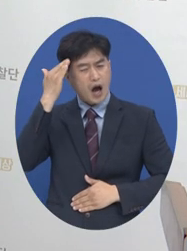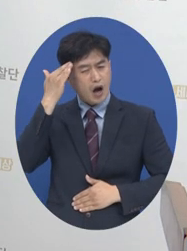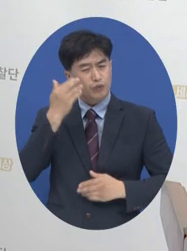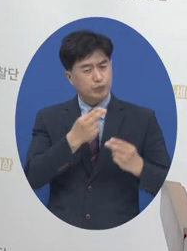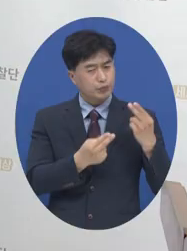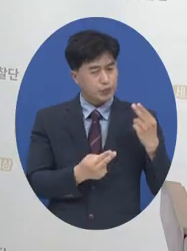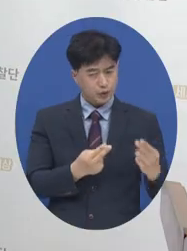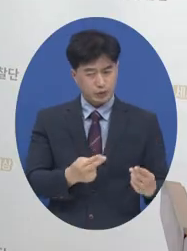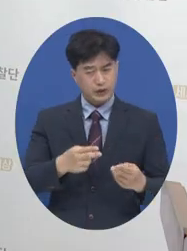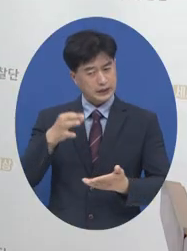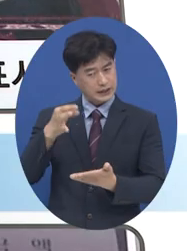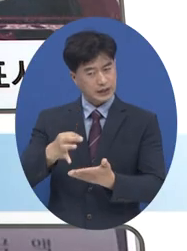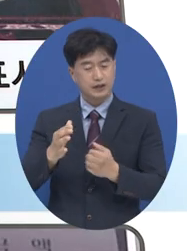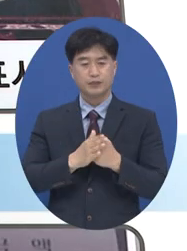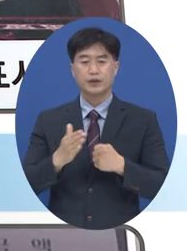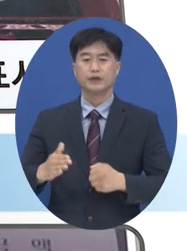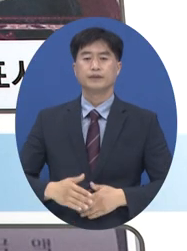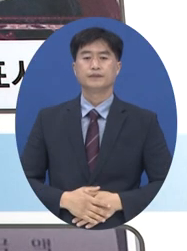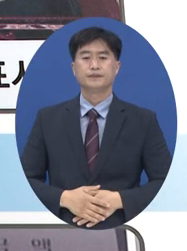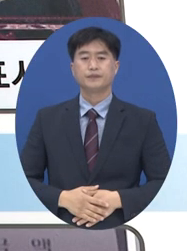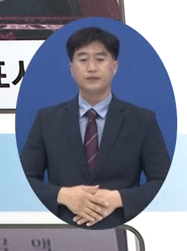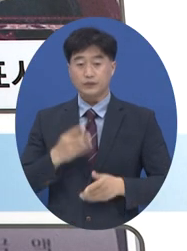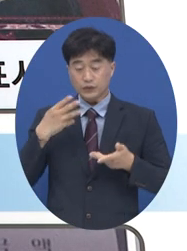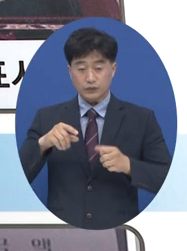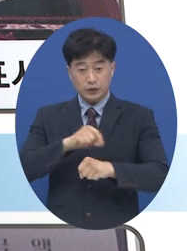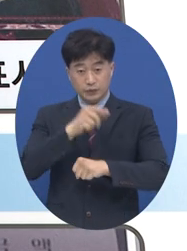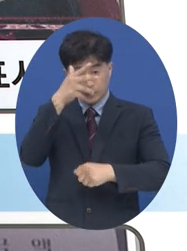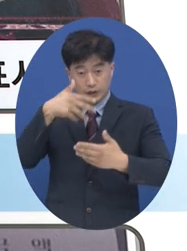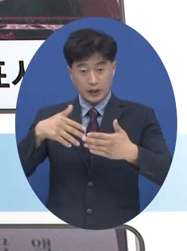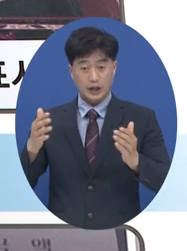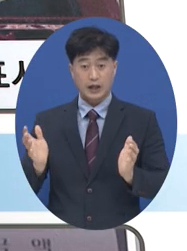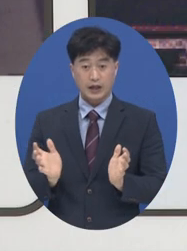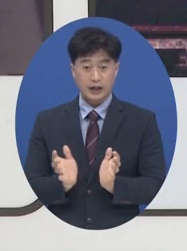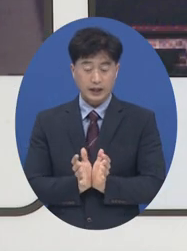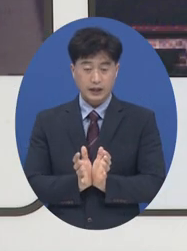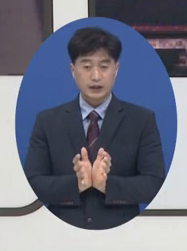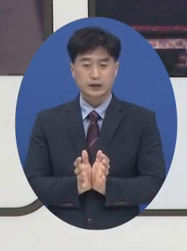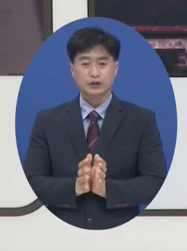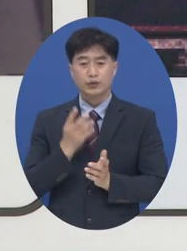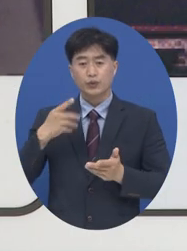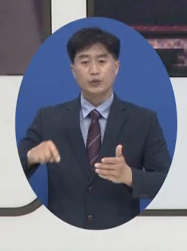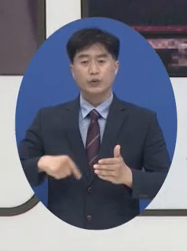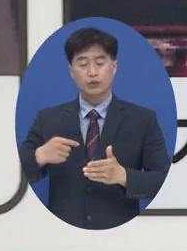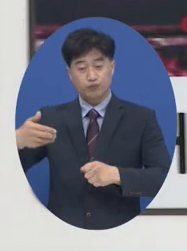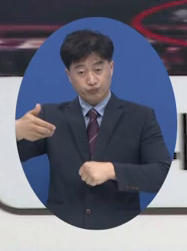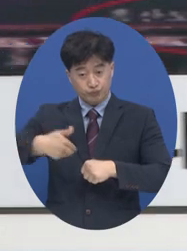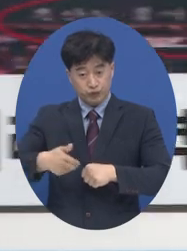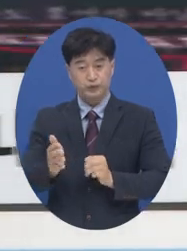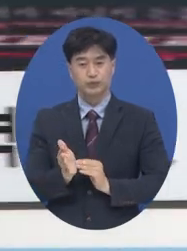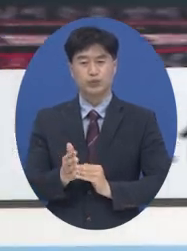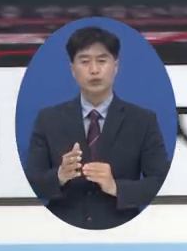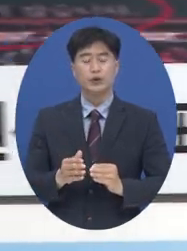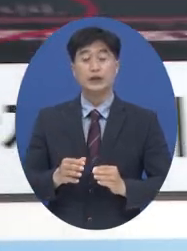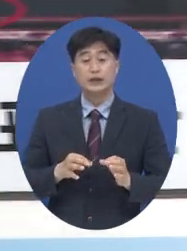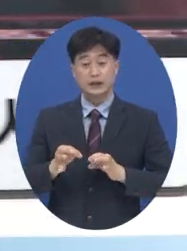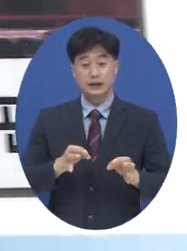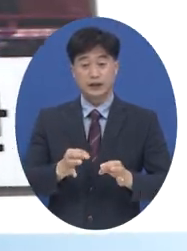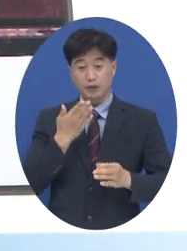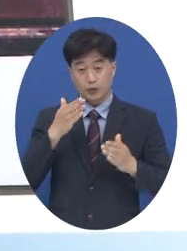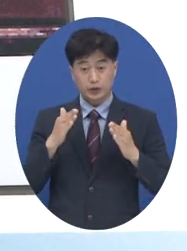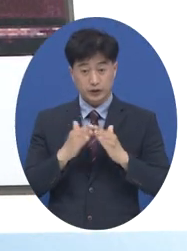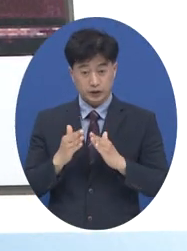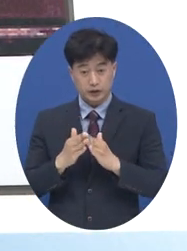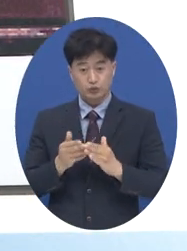비교적 저렴한 단가에 구할 수 있기 때문입니다. 경기도 민생특별사법경찰단은 도내 수입 수산물을 취급하는